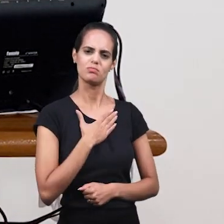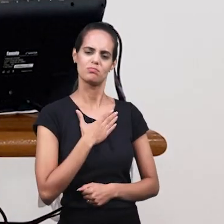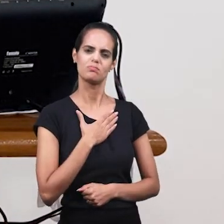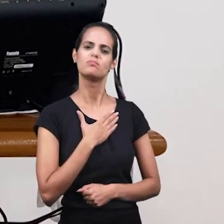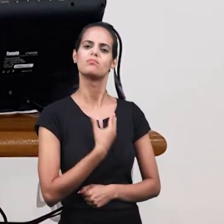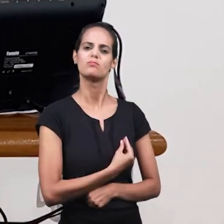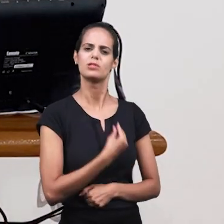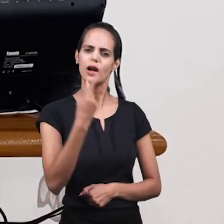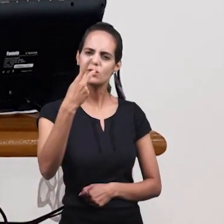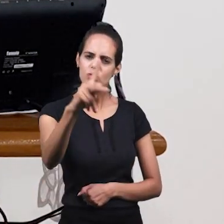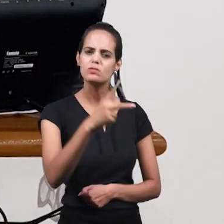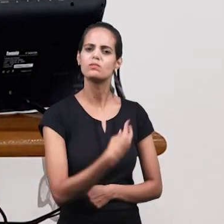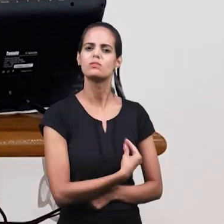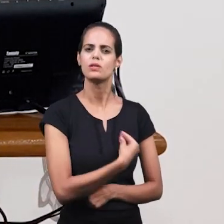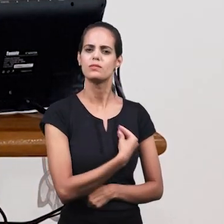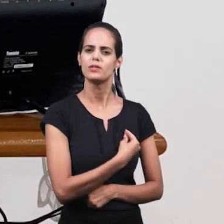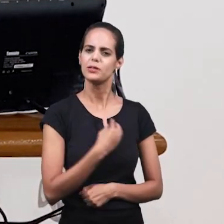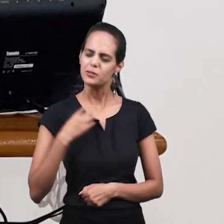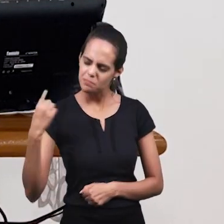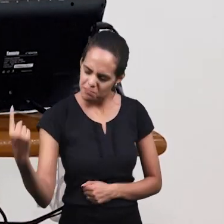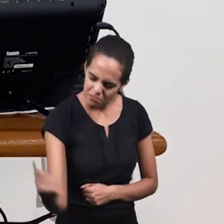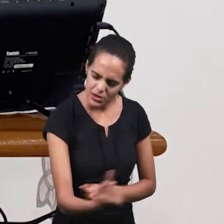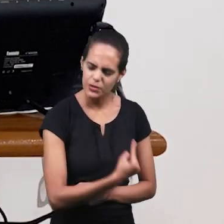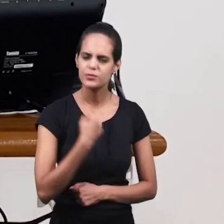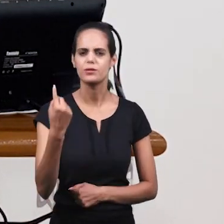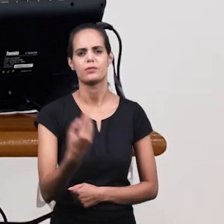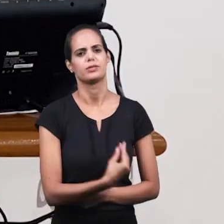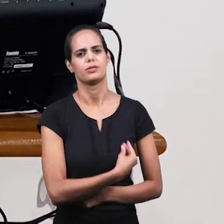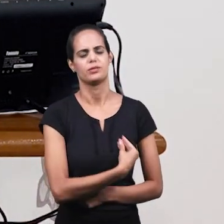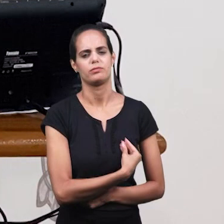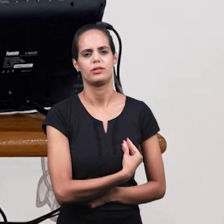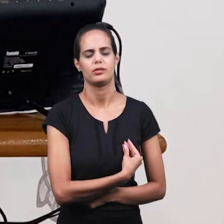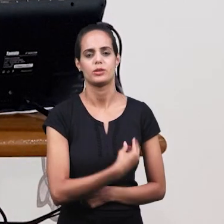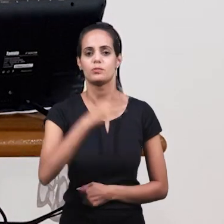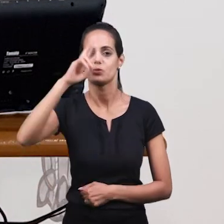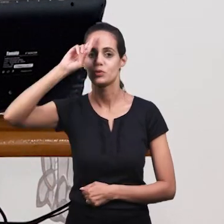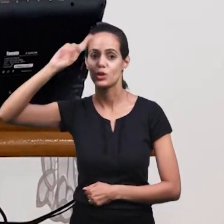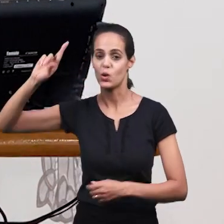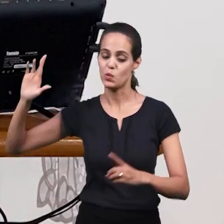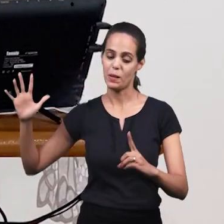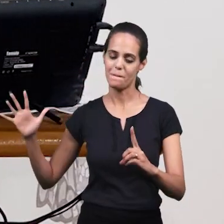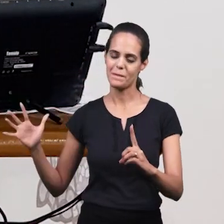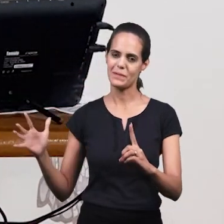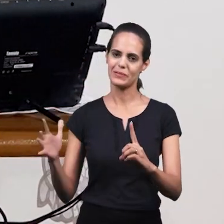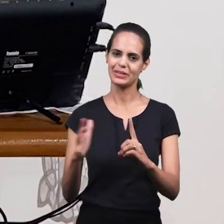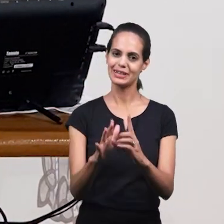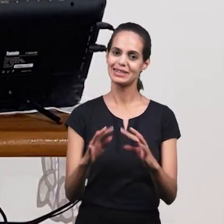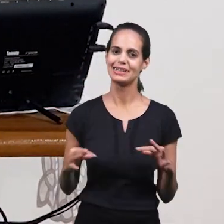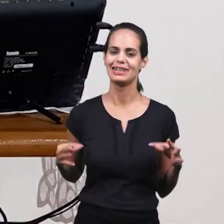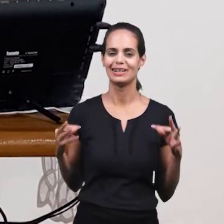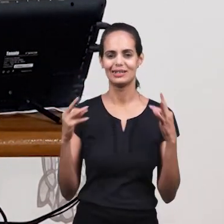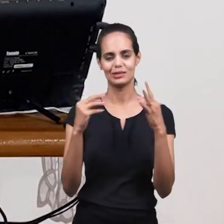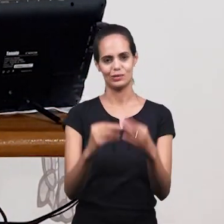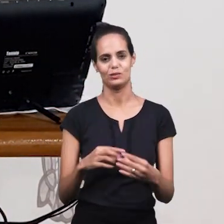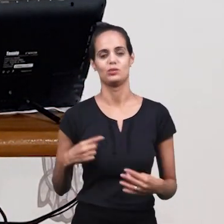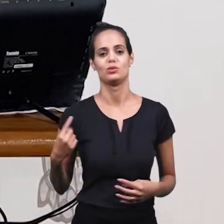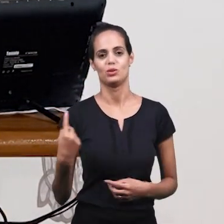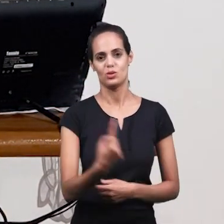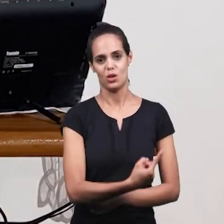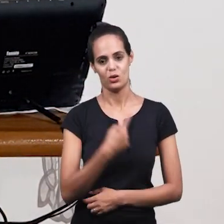Lui, il va pourvoir pour nous toute délivrance nécessaire afin que nous puissions avancer dans cette